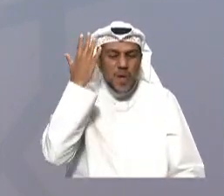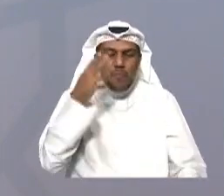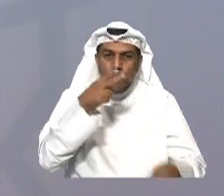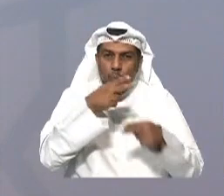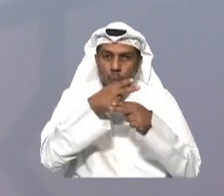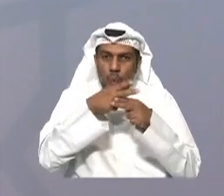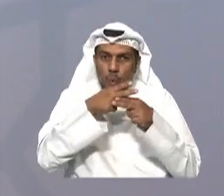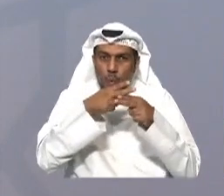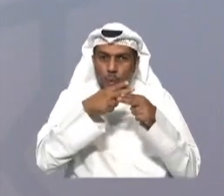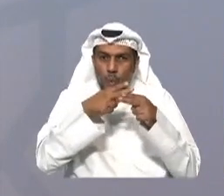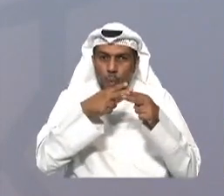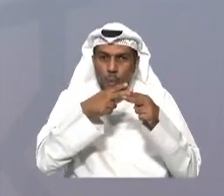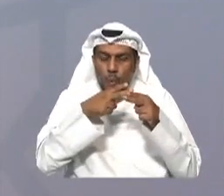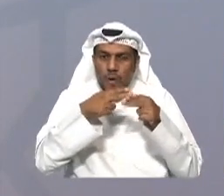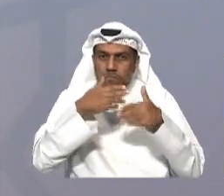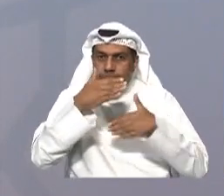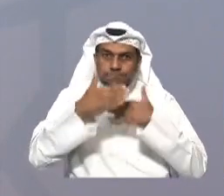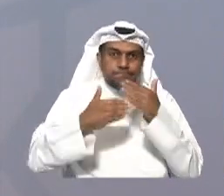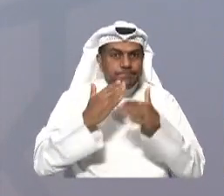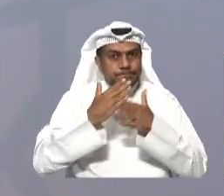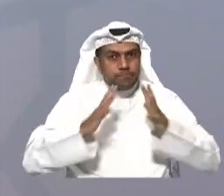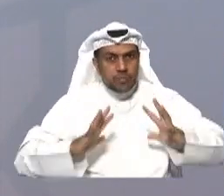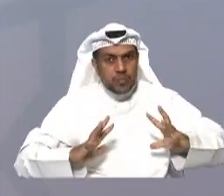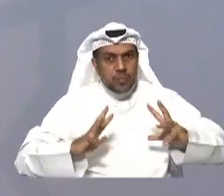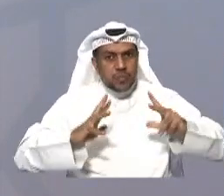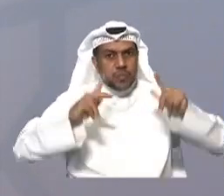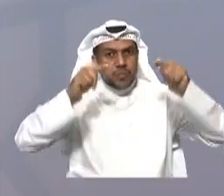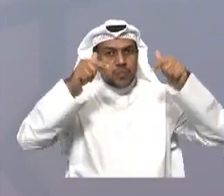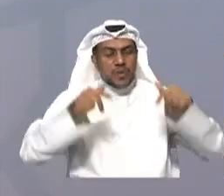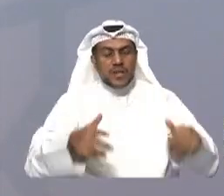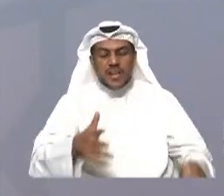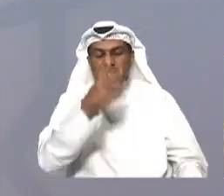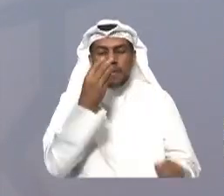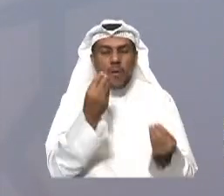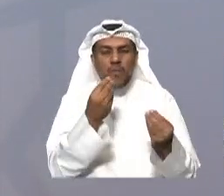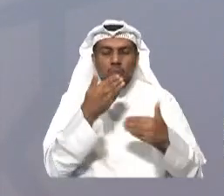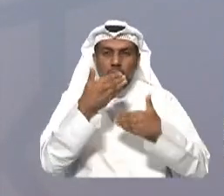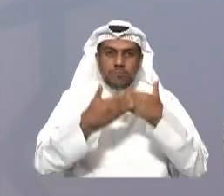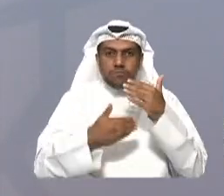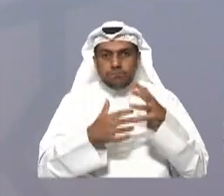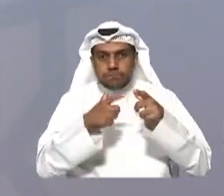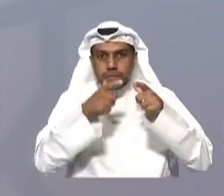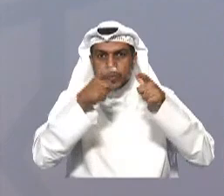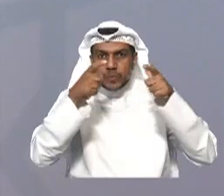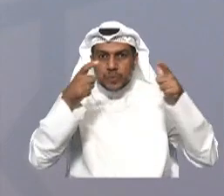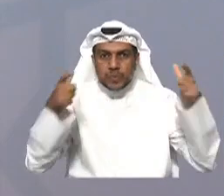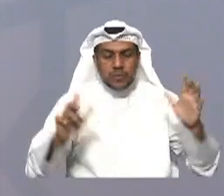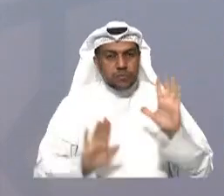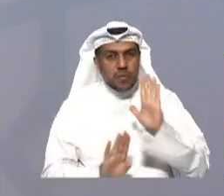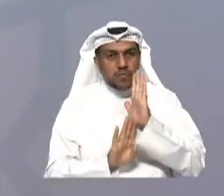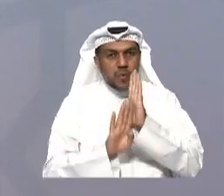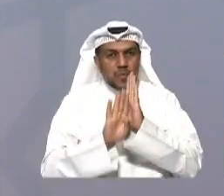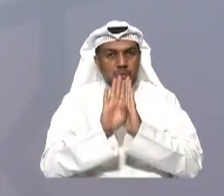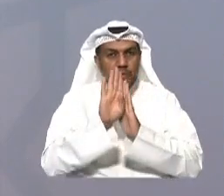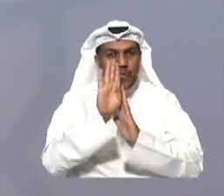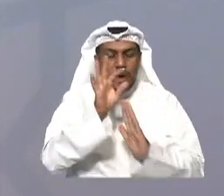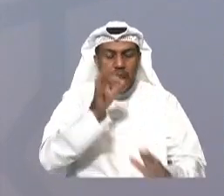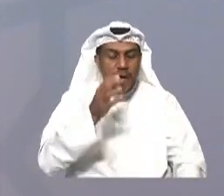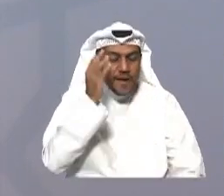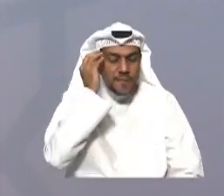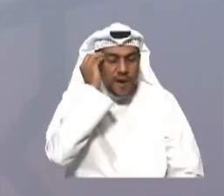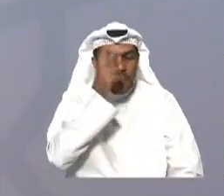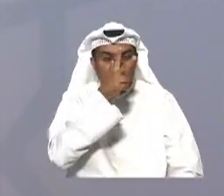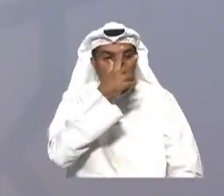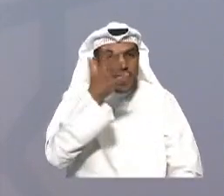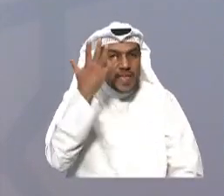اجتمعت لجنه المرافق العامه اليوم مع المجلس الوطني للثقافه والفنون والاداب لبحث موضوع المحافظه على الاماكن